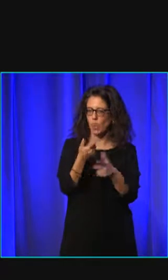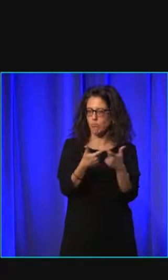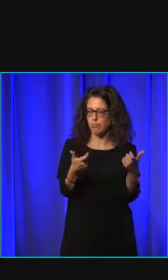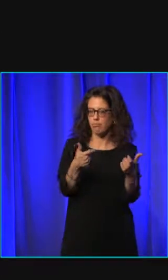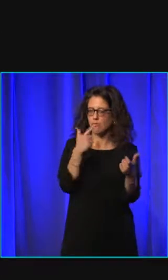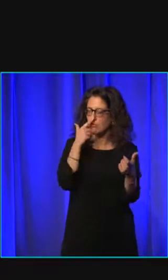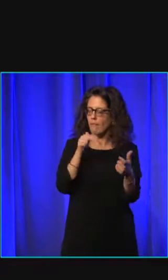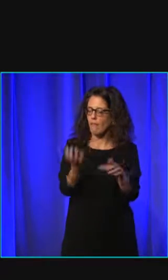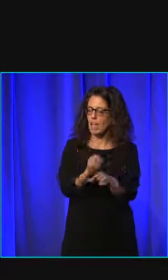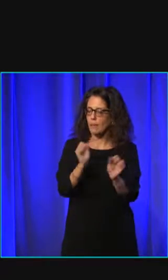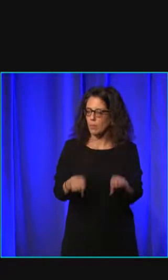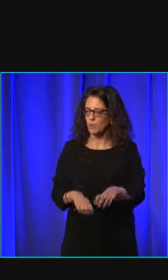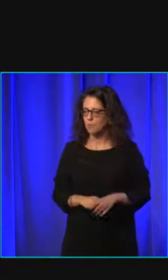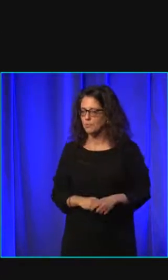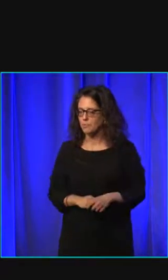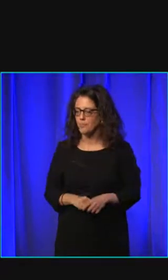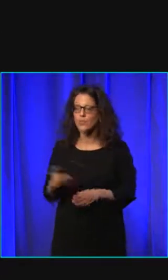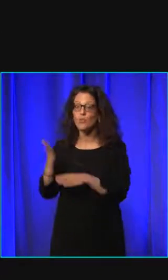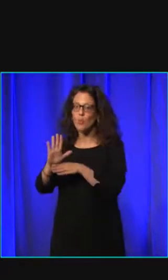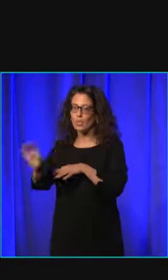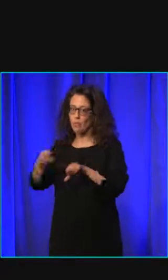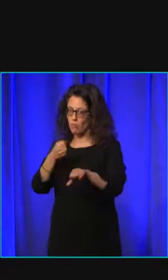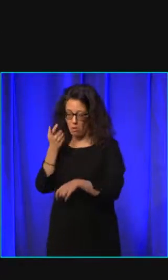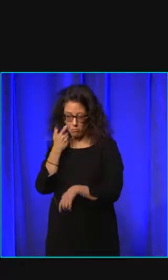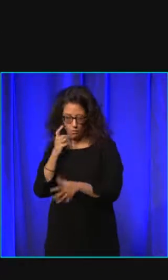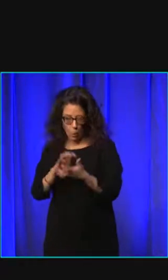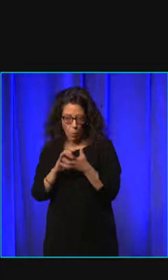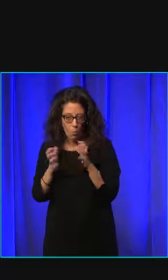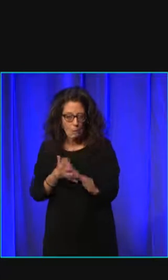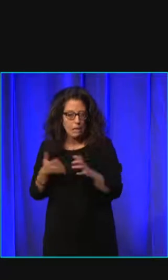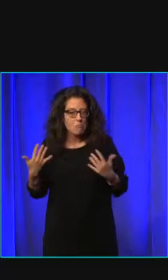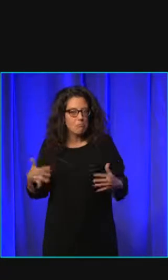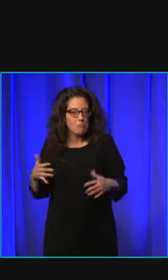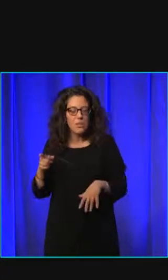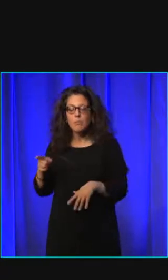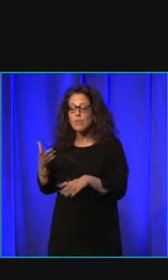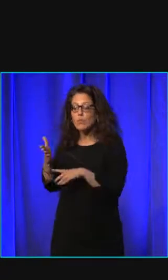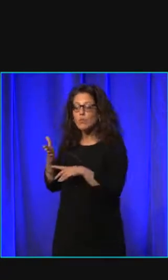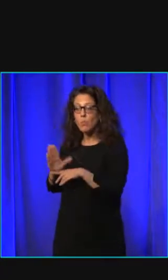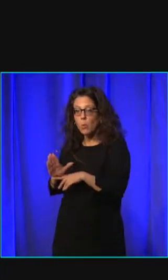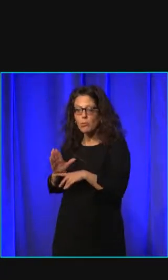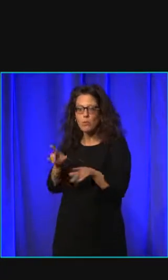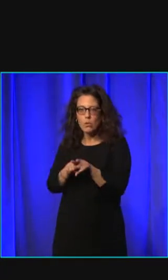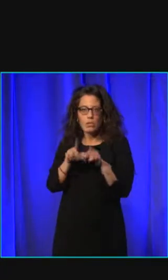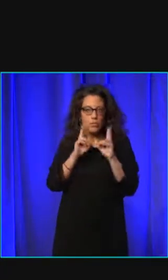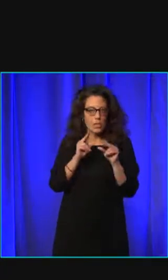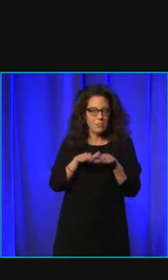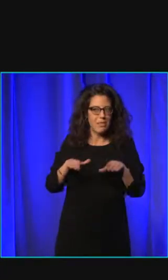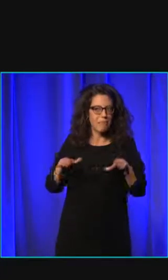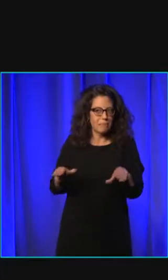donc je vais vous montrer le mouvement, pour vous allez voir comment c'est complexe, et pendant que je vous montre le mouvement, je vous explique